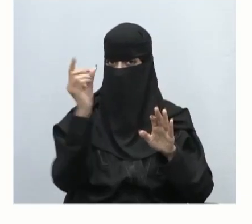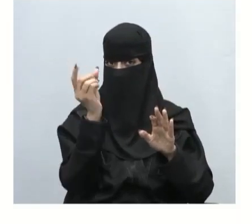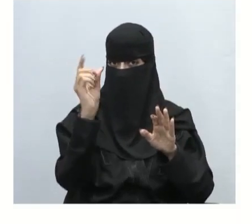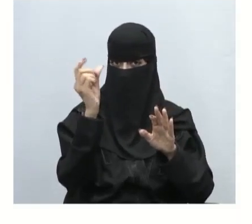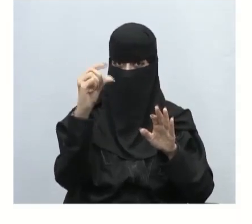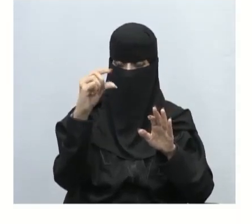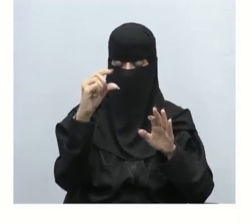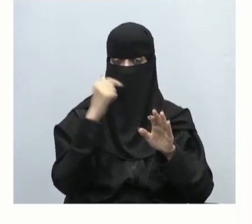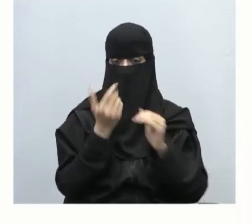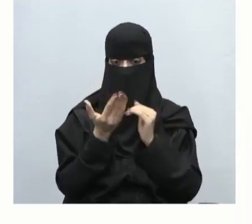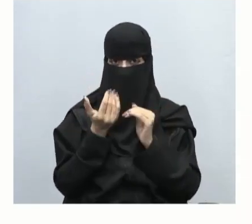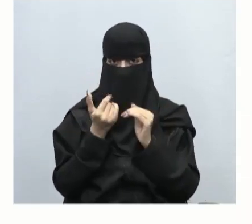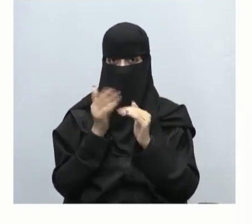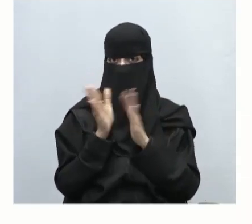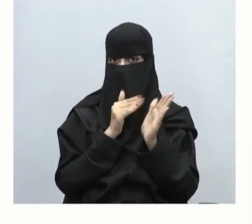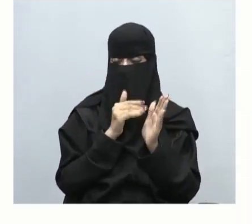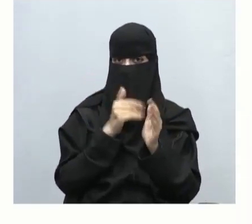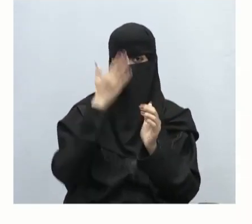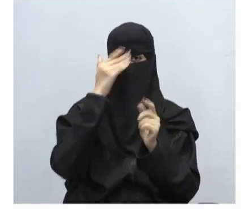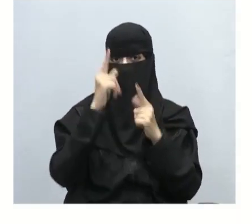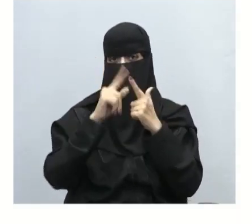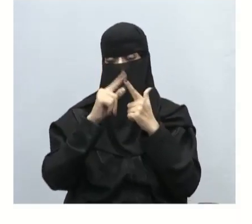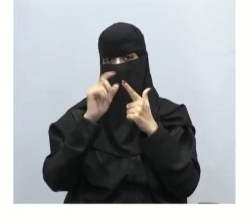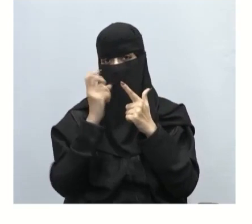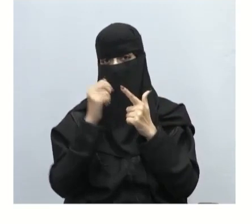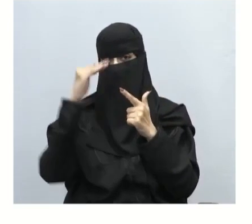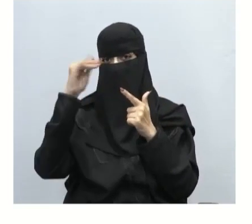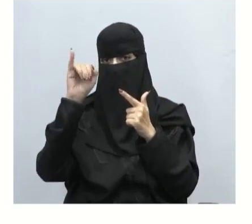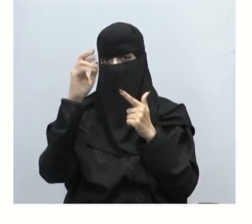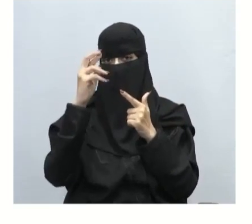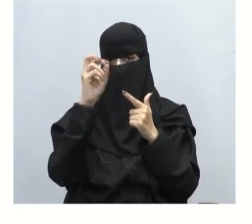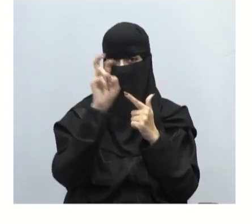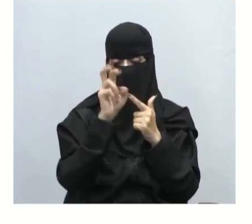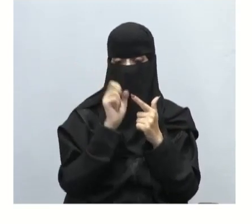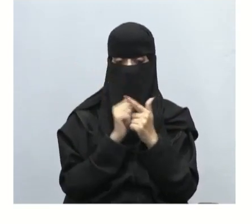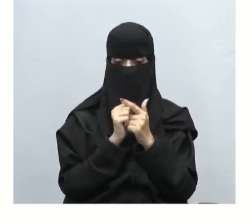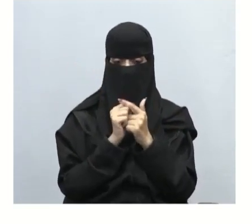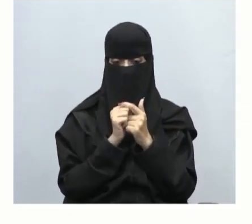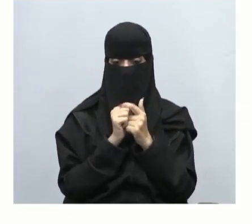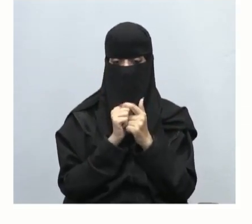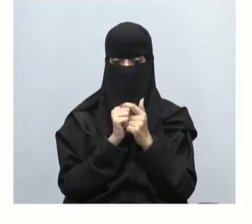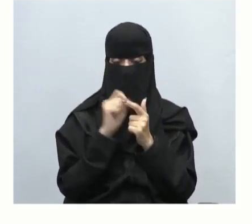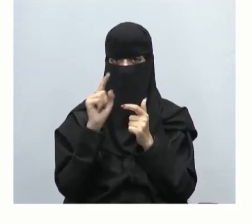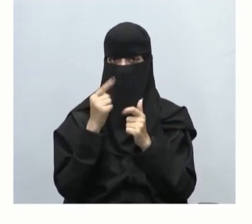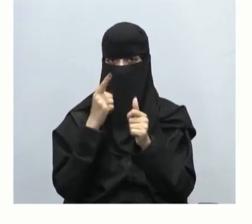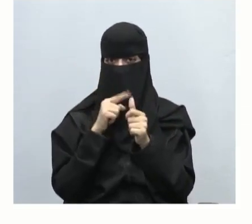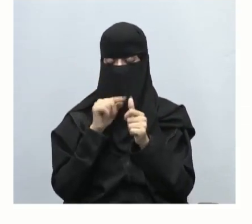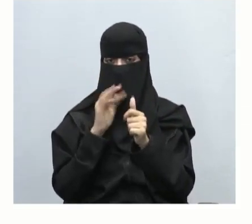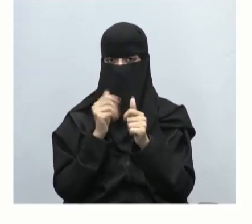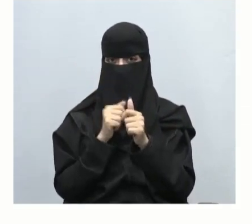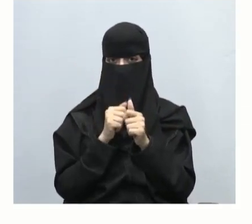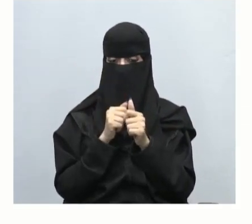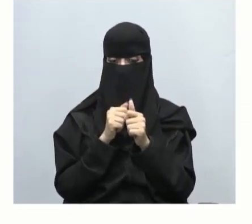انهى السباق قبل حمزه مهند انهى السباق قبل ماذا قبل حمزه اذا سوف يككون